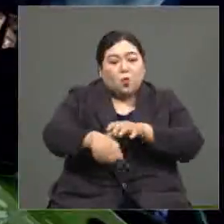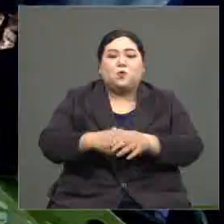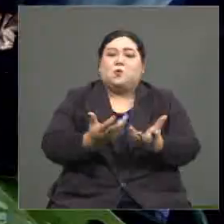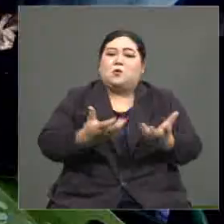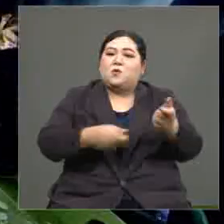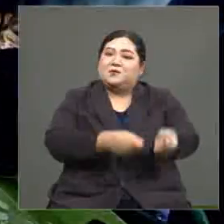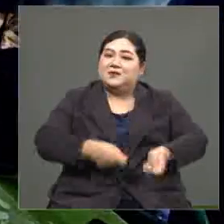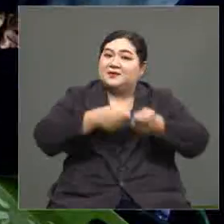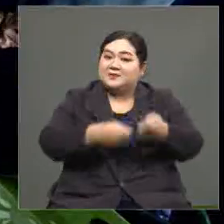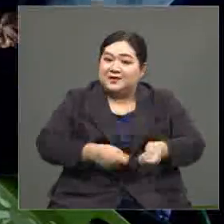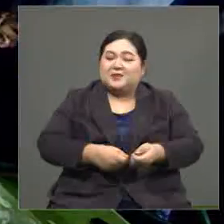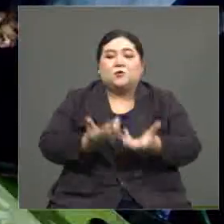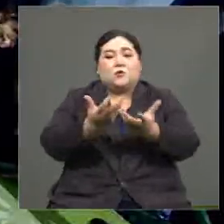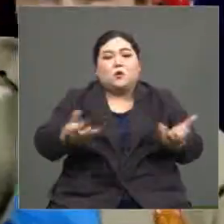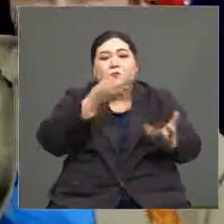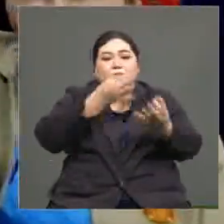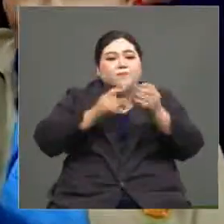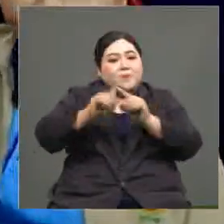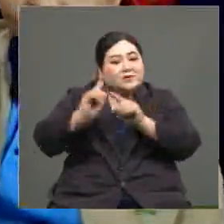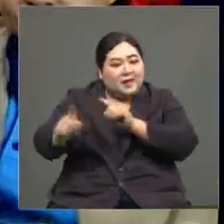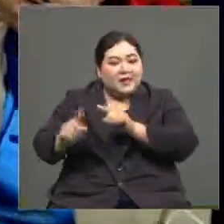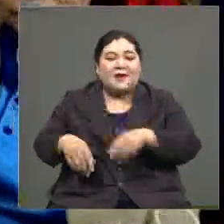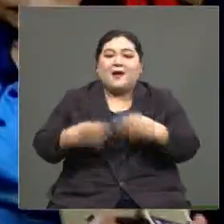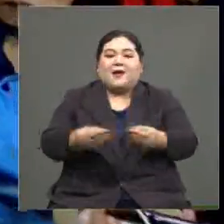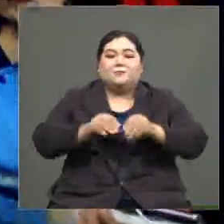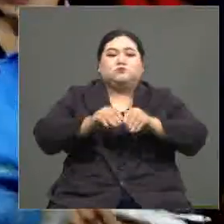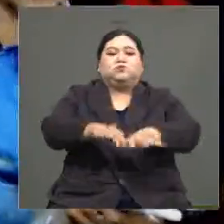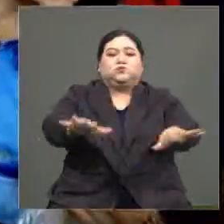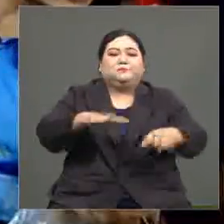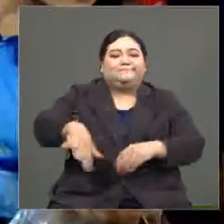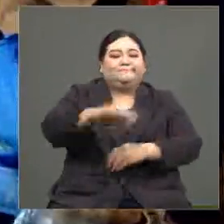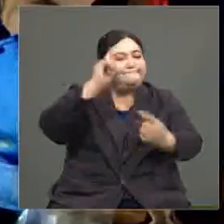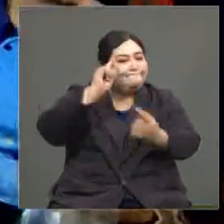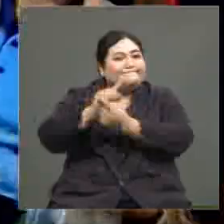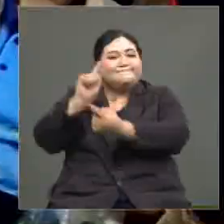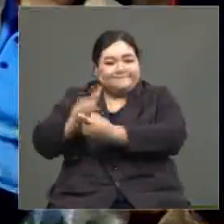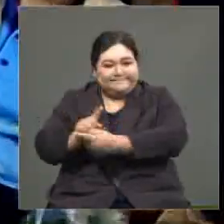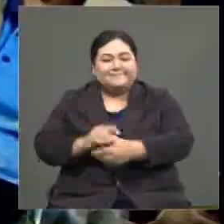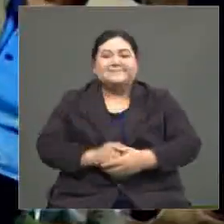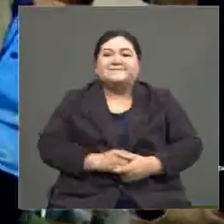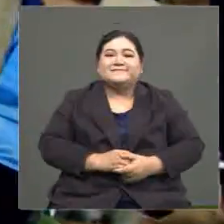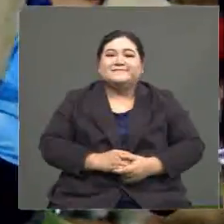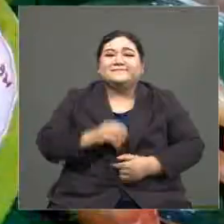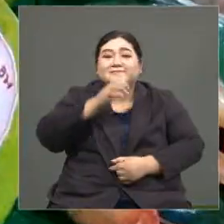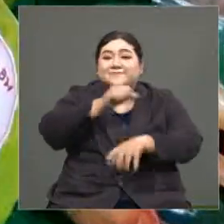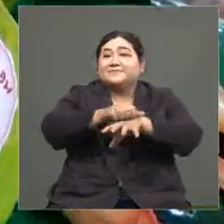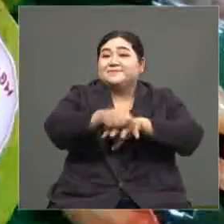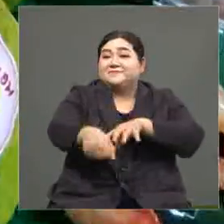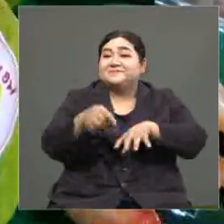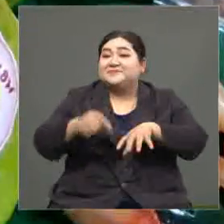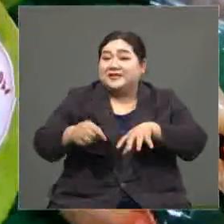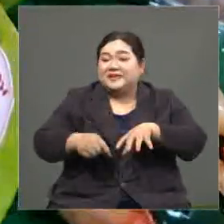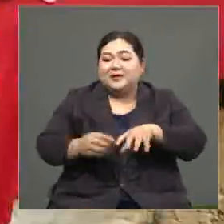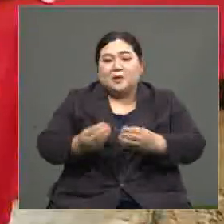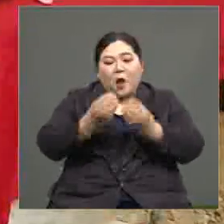ผลิตภัณฑ์ของกลุ่มอาชีพต่างๆในพื้นที่ให้เป็นที่รู้จักแค่หลายสำหรับส้มโอหอมควนลังเนี่ยเป็นผลไม้ที่มี